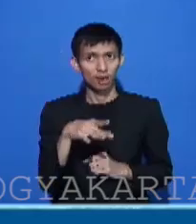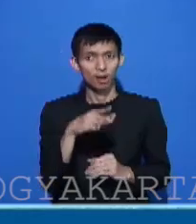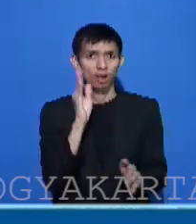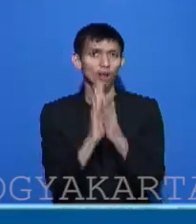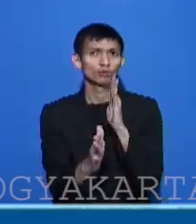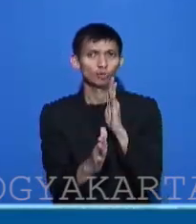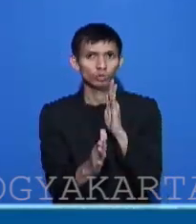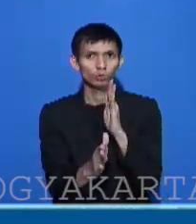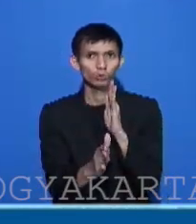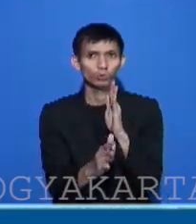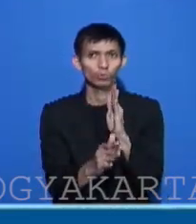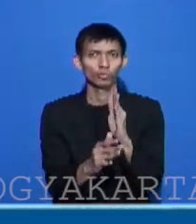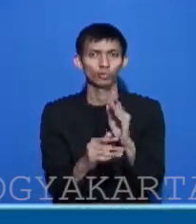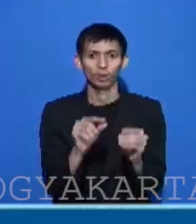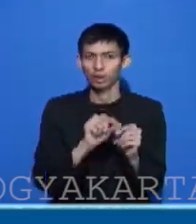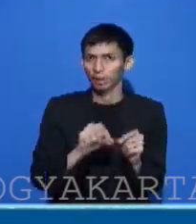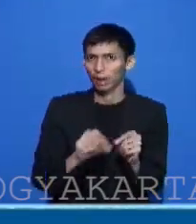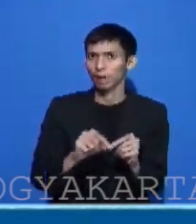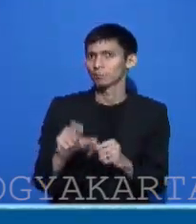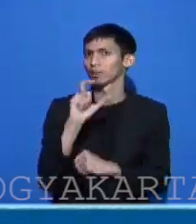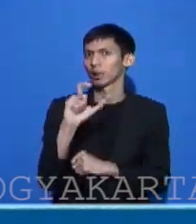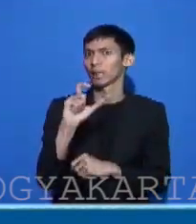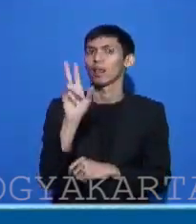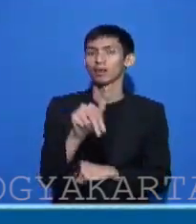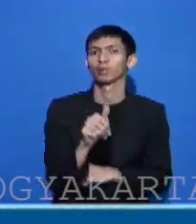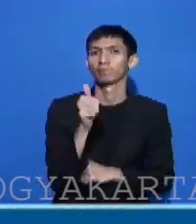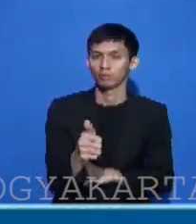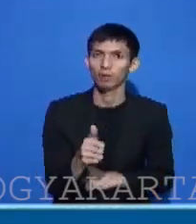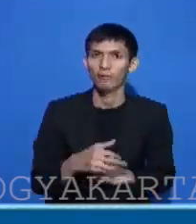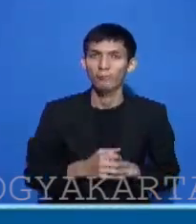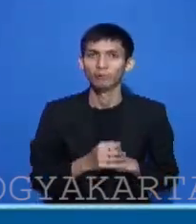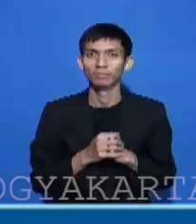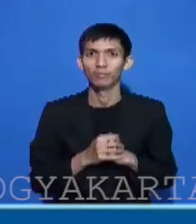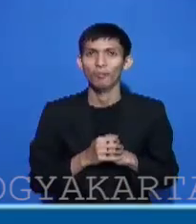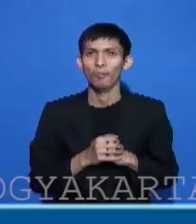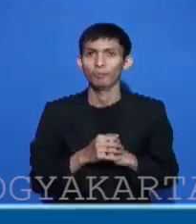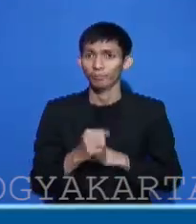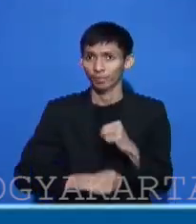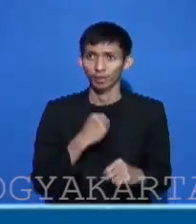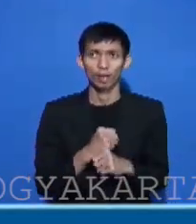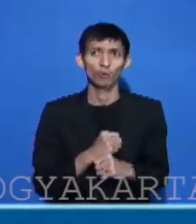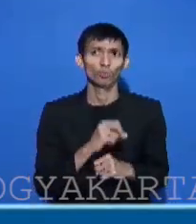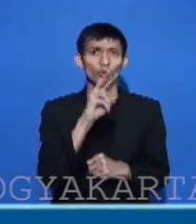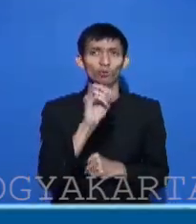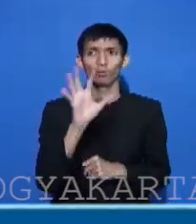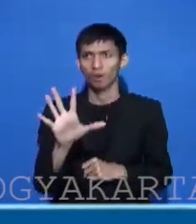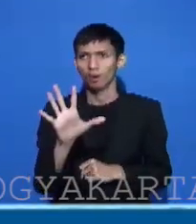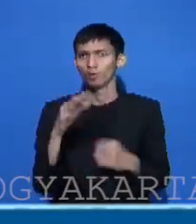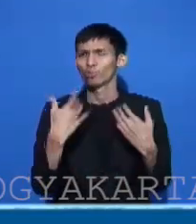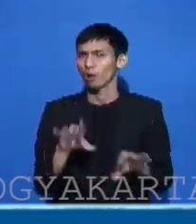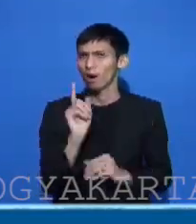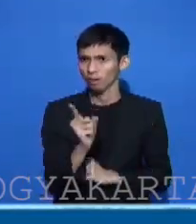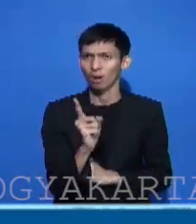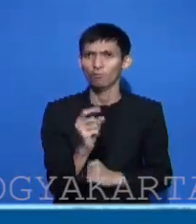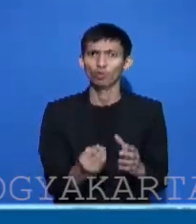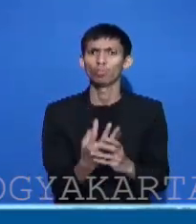budidaya taneman cengkeh malih ing pekawisanipun. Kawuningono bilih wiwit taun 2000 gangsal sampun wonten gangsal ewonan wit